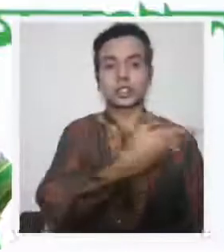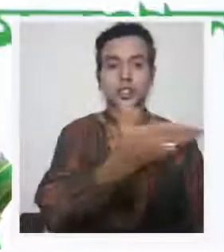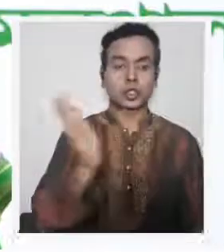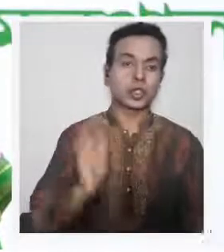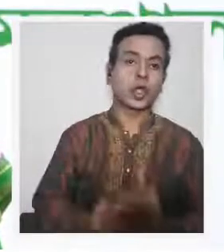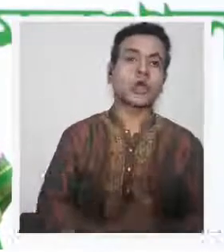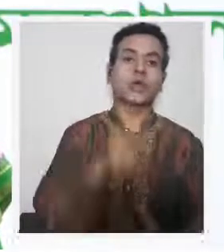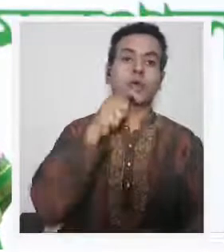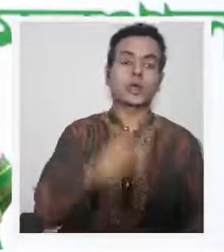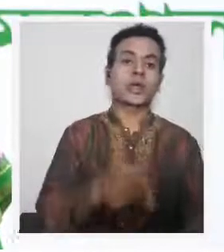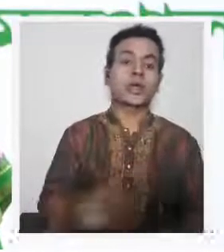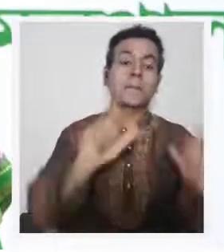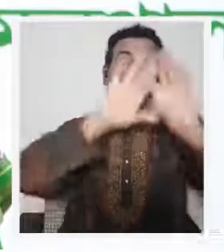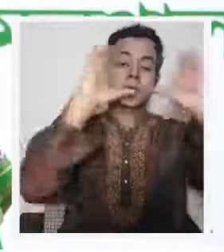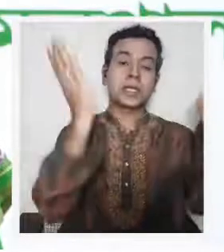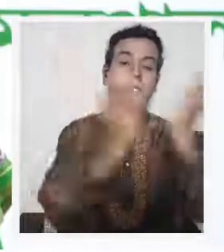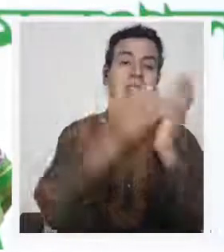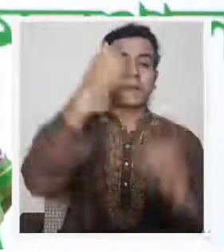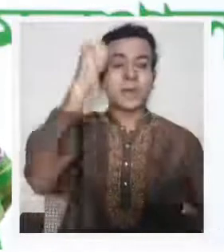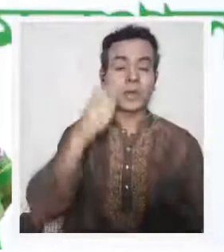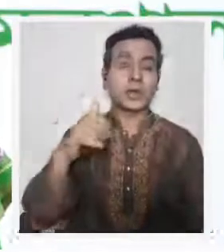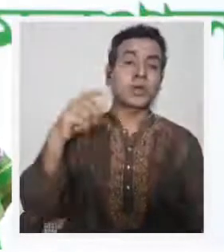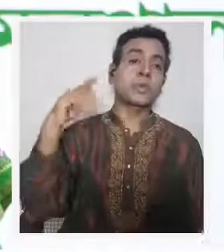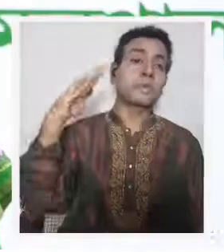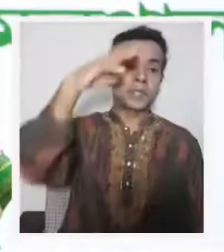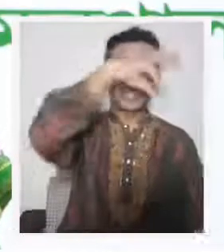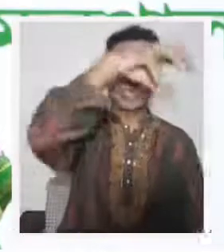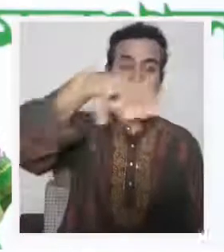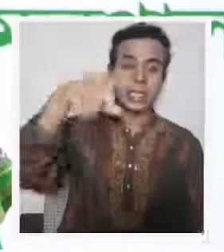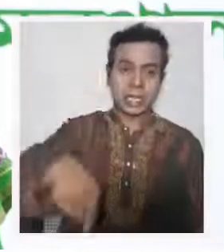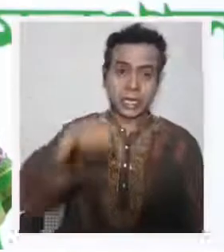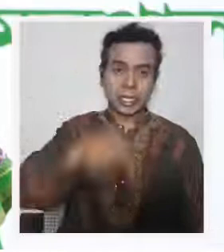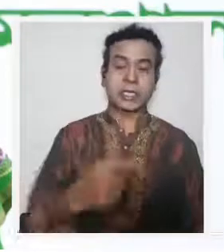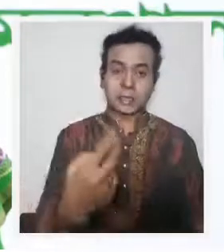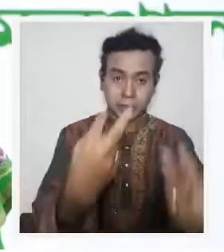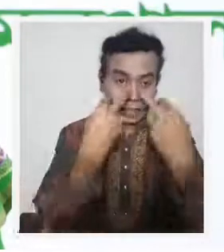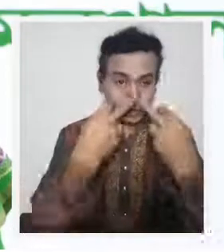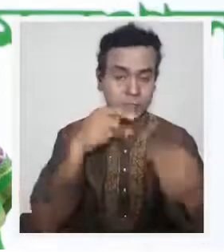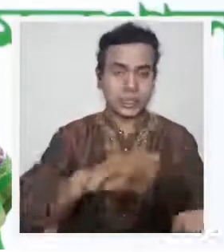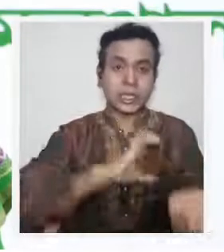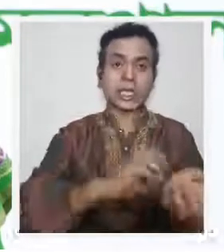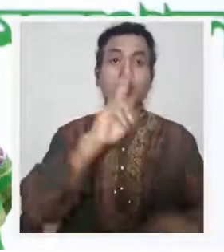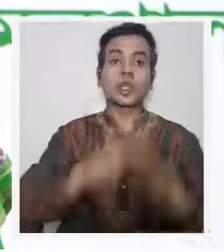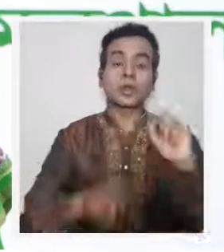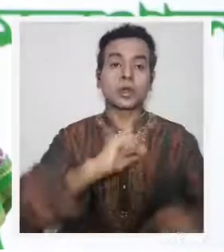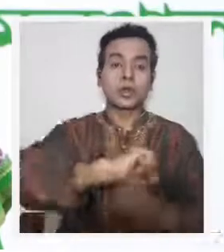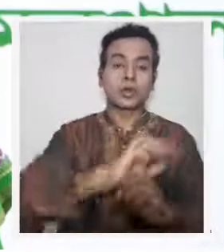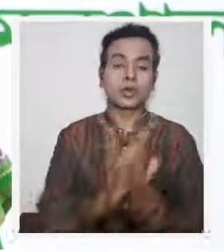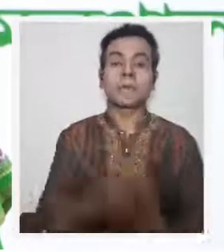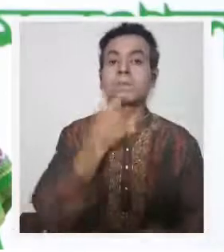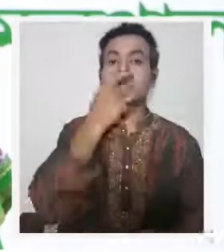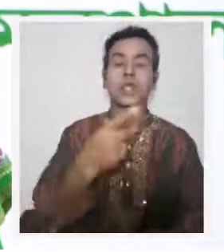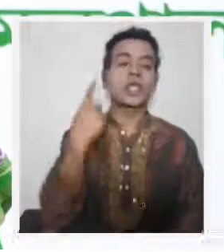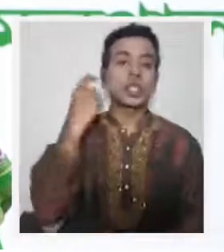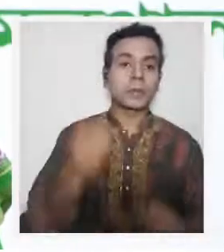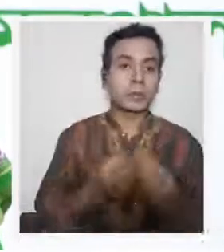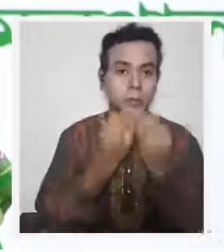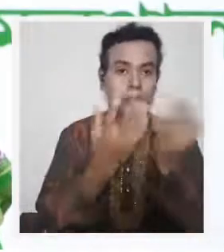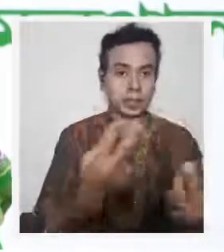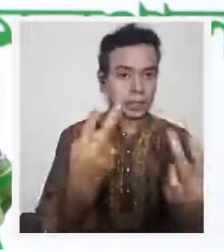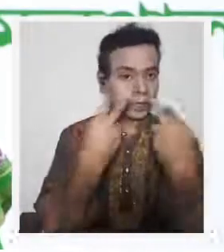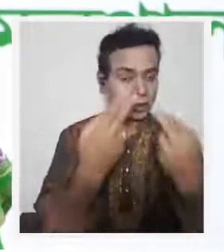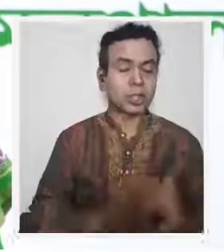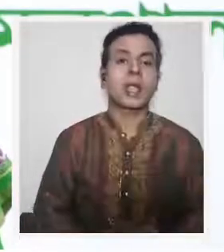সম্মানিত দর্শক শ্রোতাবৃন্দ, প্রিয় দেশবাসী এবং প্রবাসী বাংলাদেশি ভাই ও বোনেরা, যারা বিশ্বের বিভিন্ন প্রান্তরে অবস্থান করে